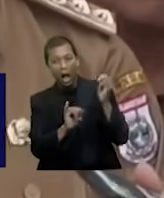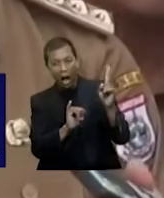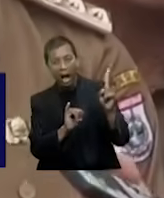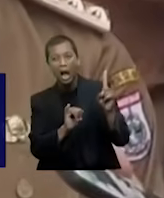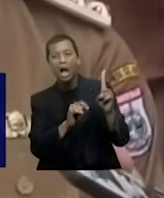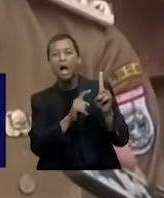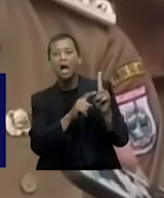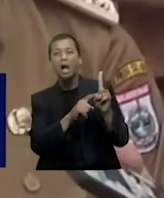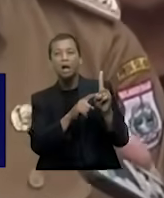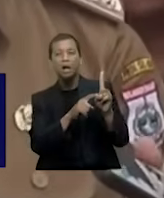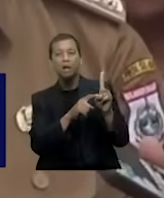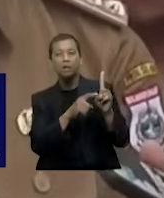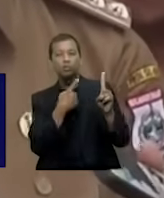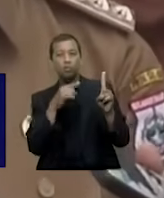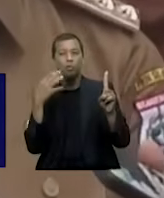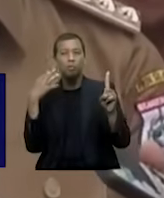kemudian apalagi